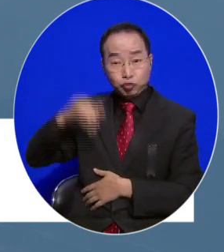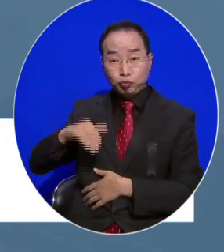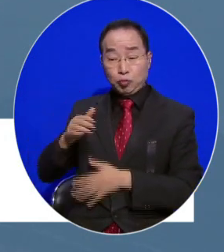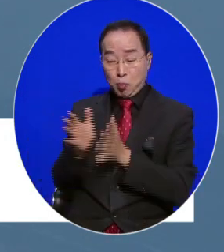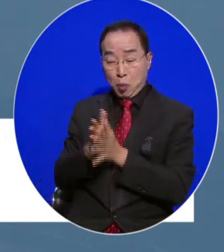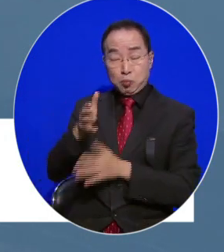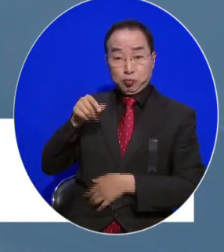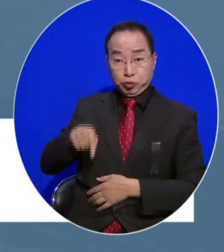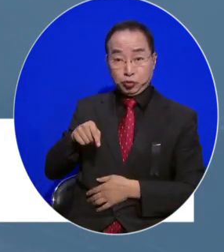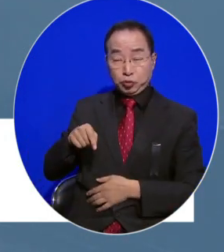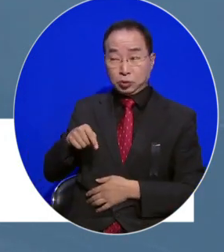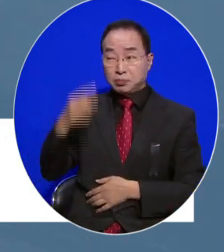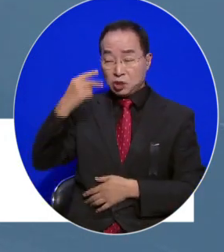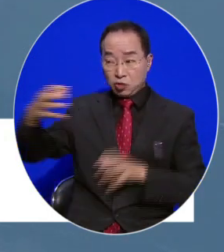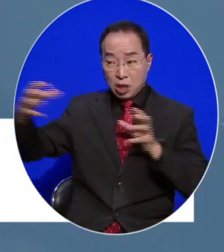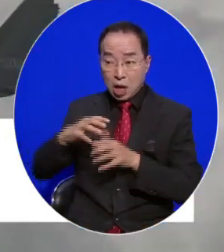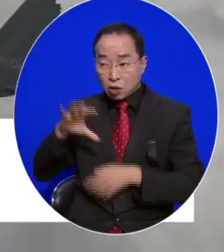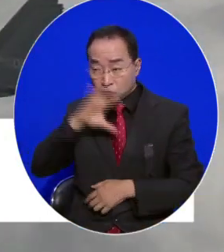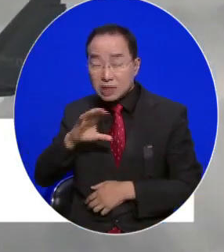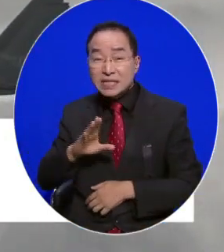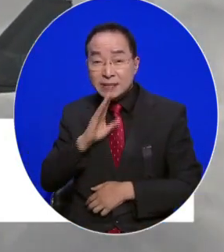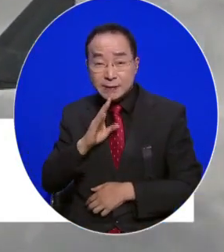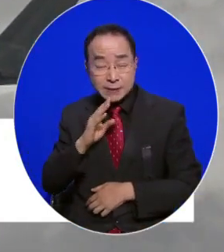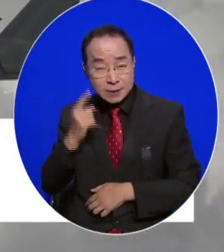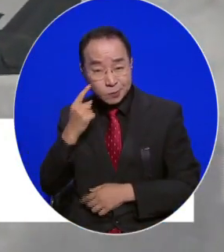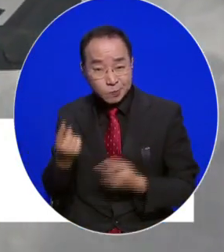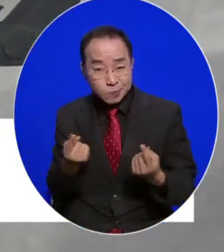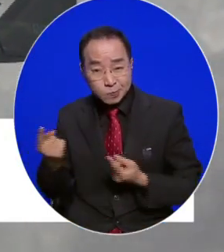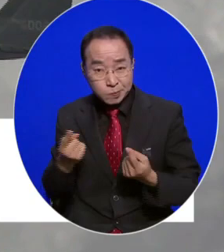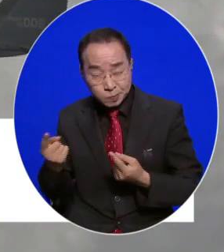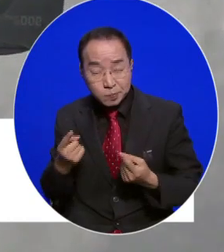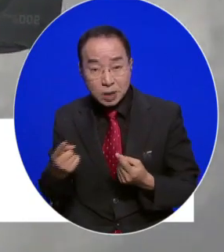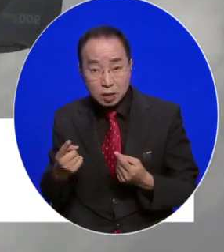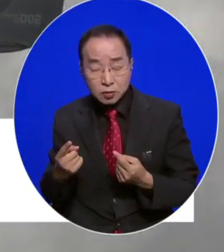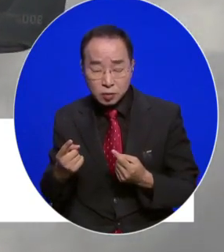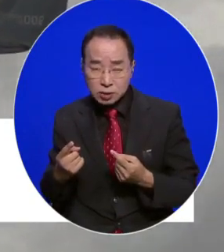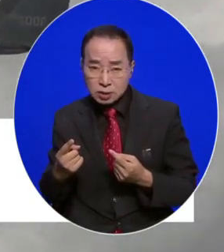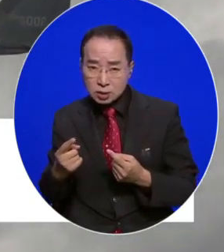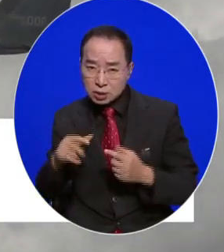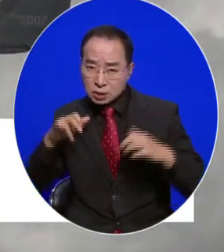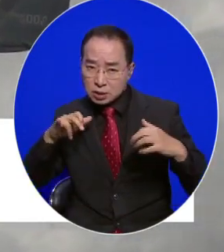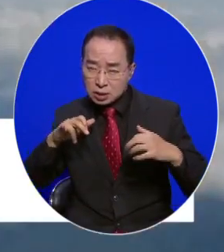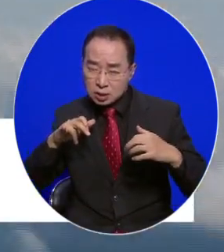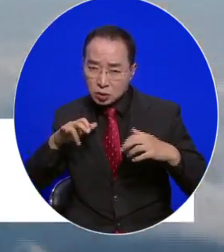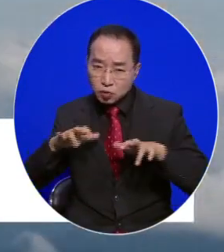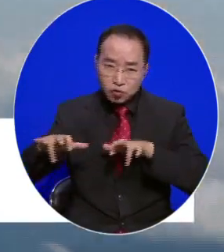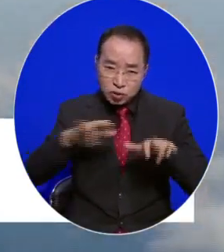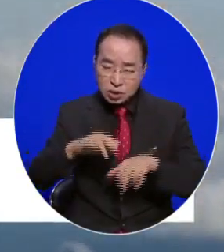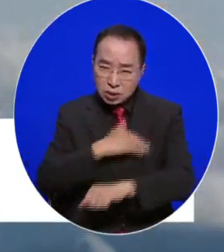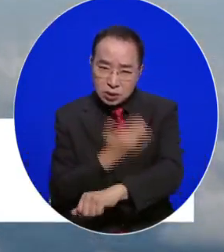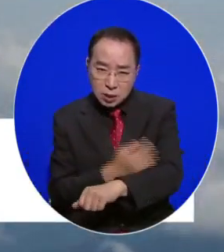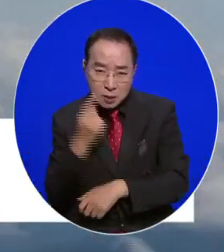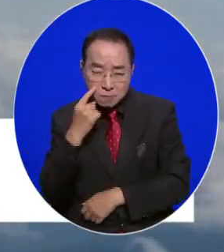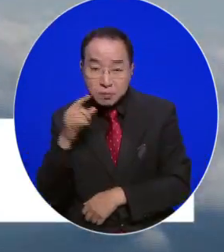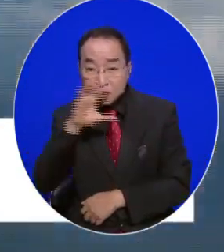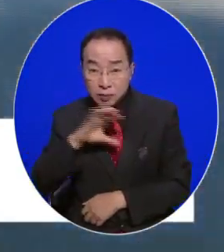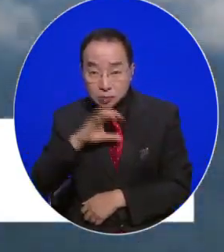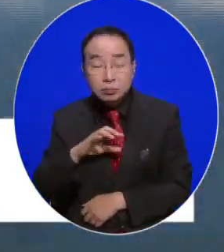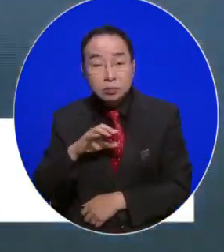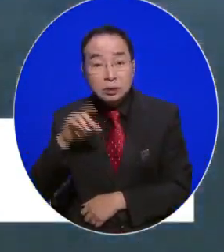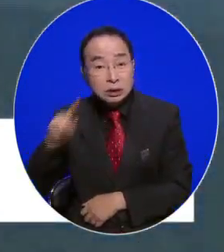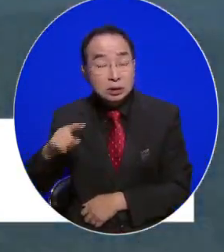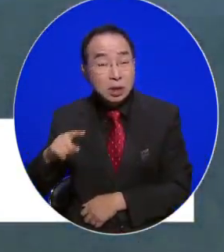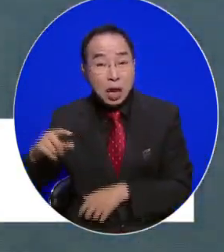한국항공우주작전본부는 연합전력을 실시간으로 운영 통제하며 작전 수행 능력을 점검합니다. 한미가 이 같은 규모의